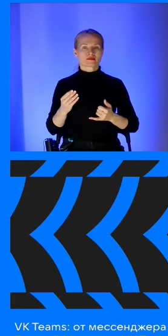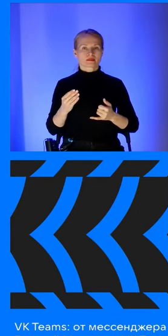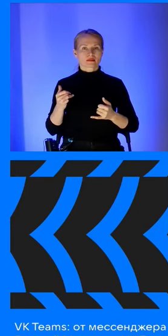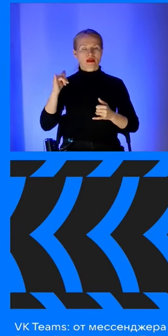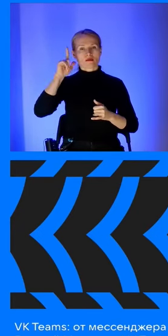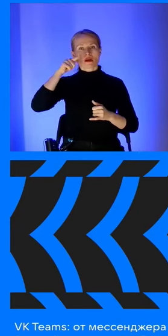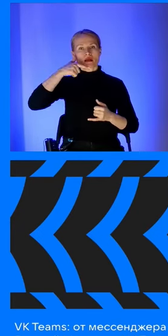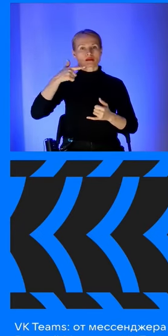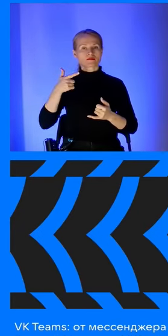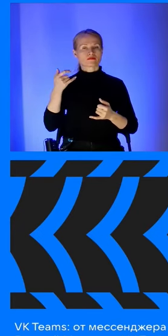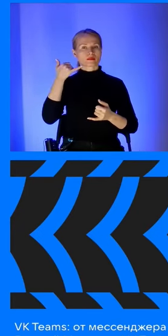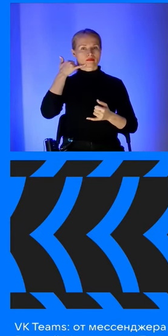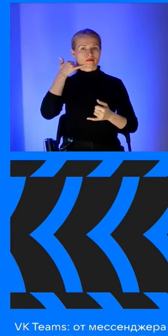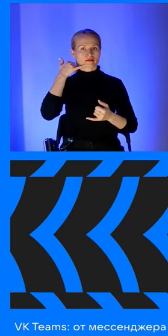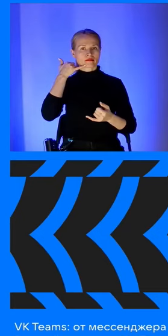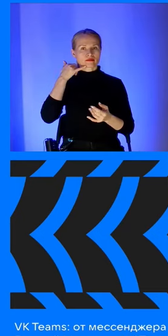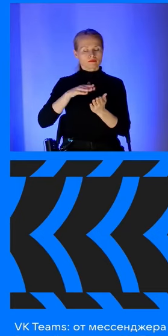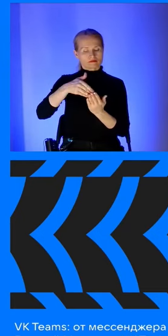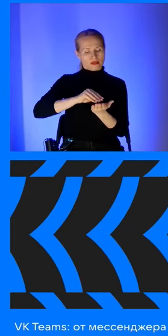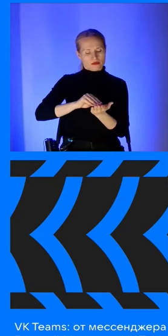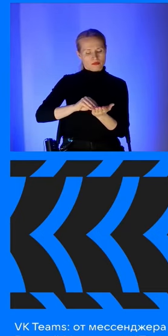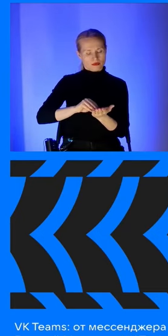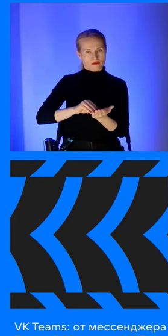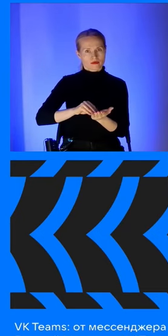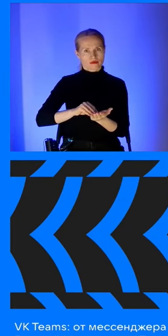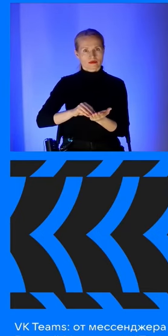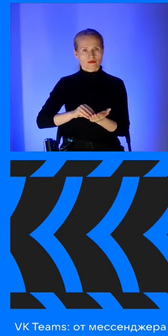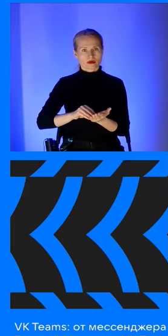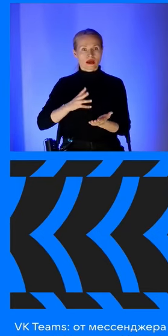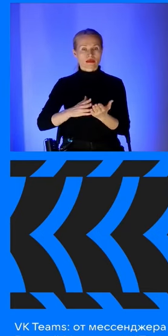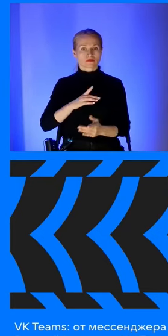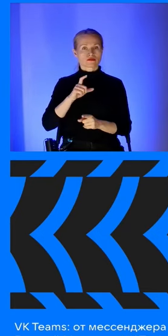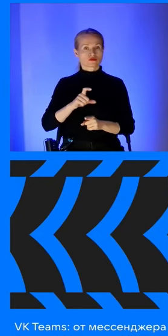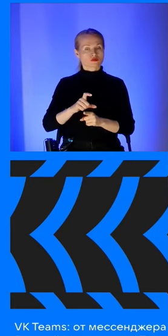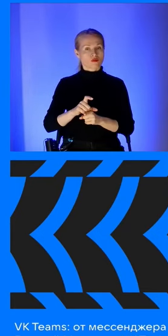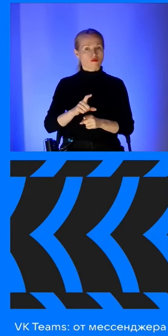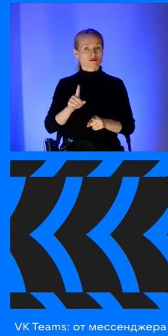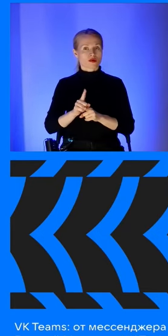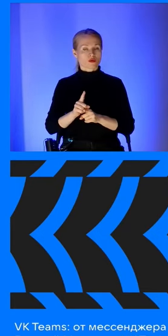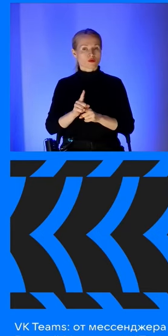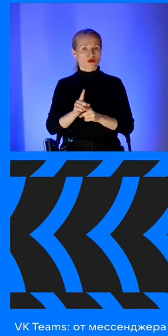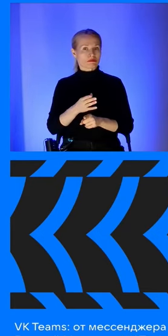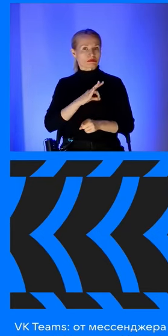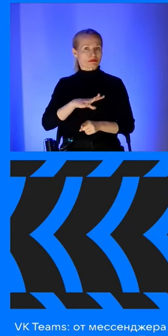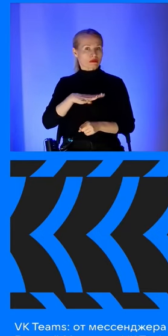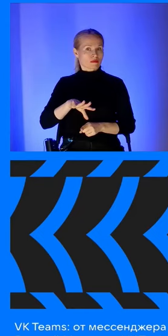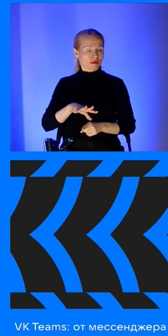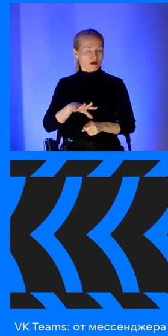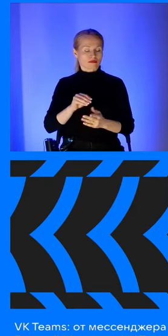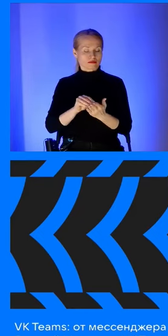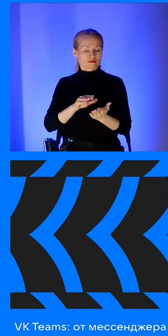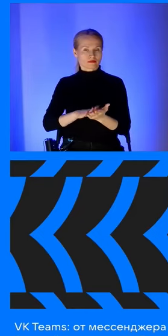операторы принимают, им надо где-то какую-то книжечку записывать. И, соответственно, если это слово не использовано, то они